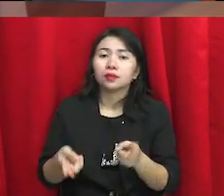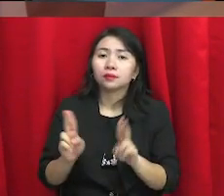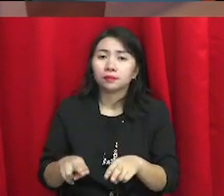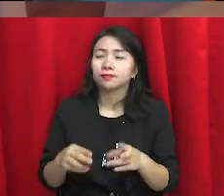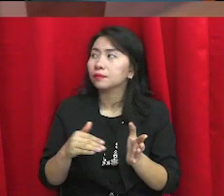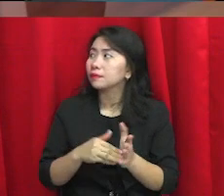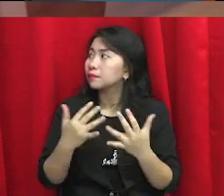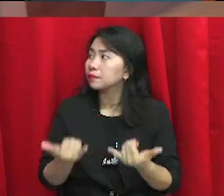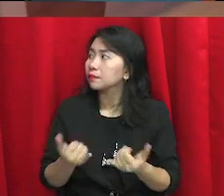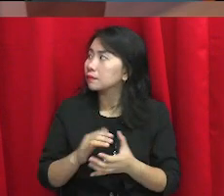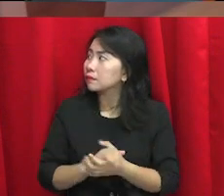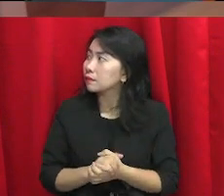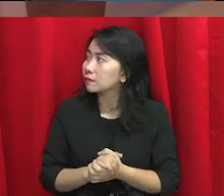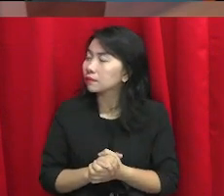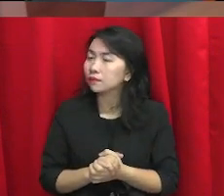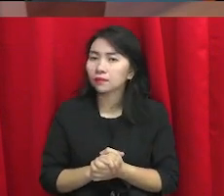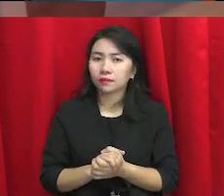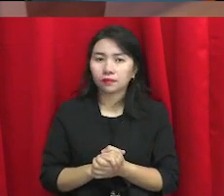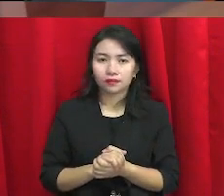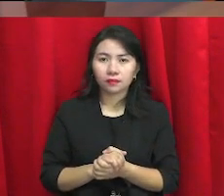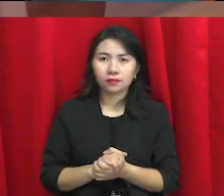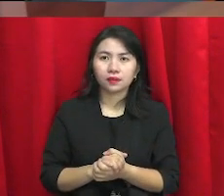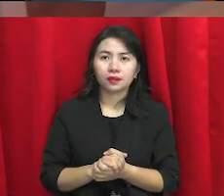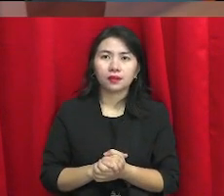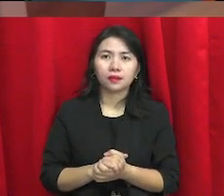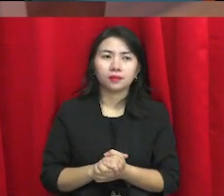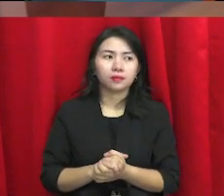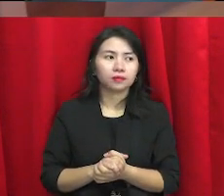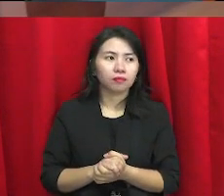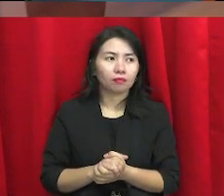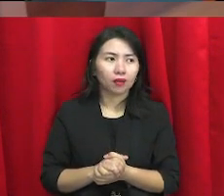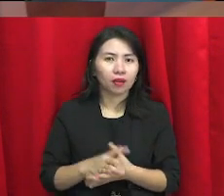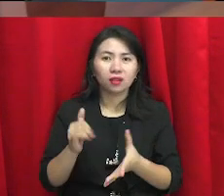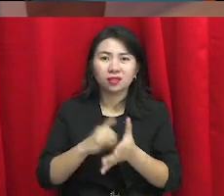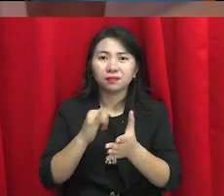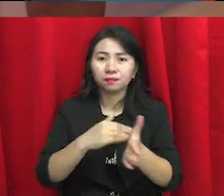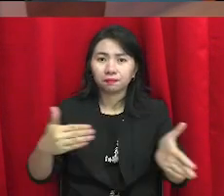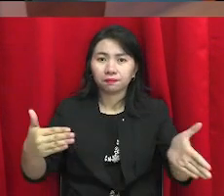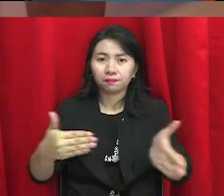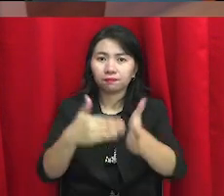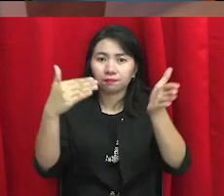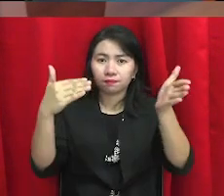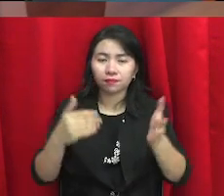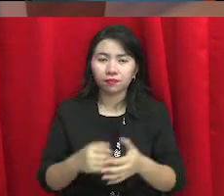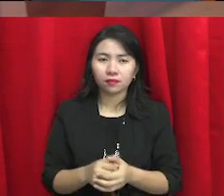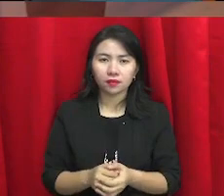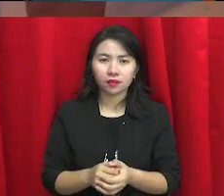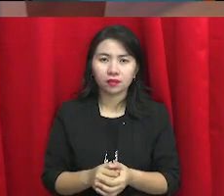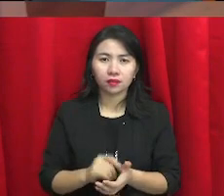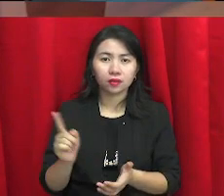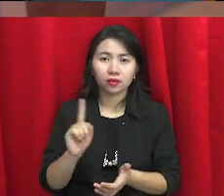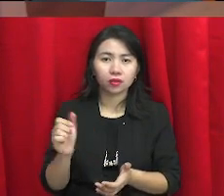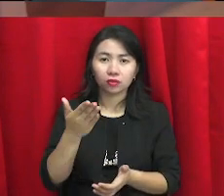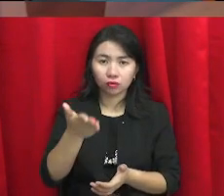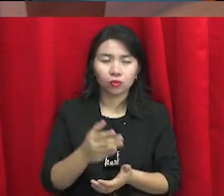yung gusto mo mangyari. Yeah. Kontra? Akalain mo, gusto mo mangyari,